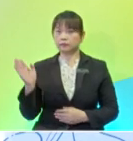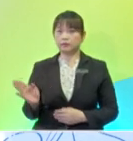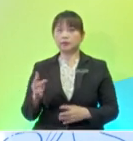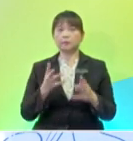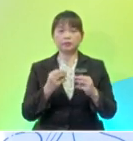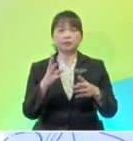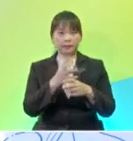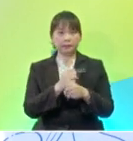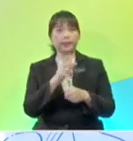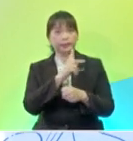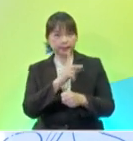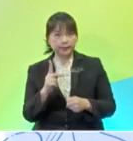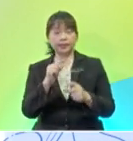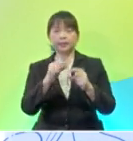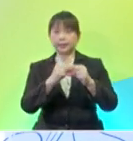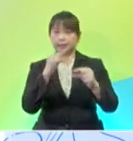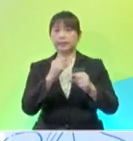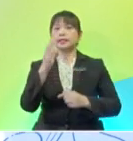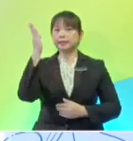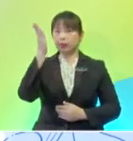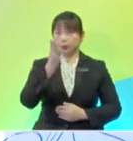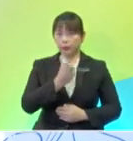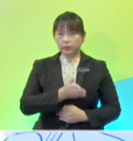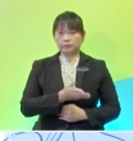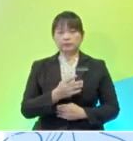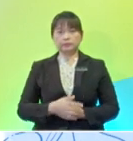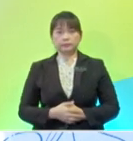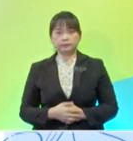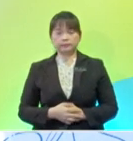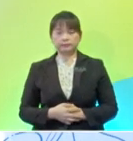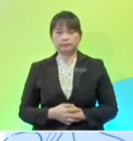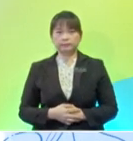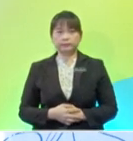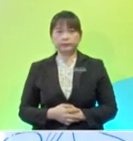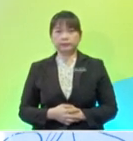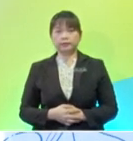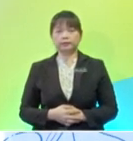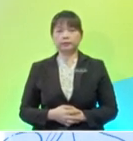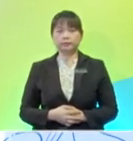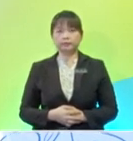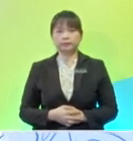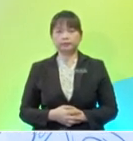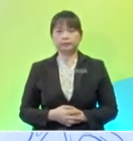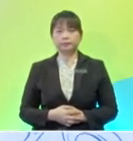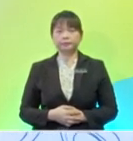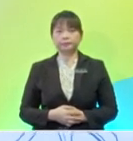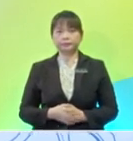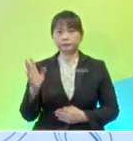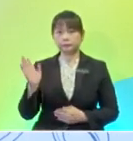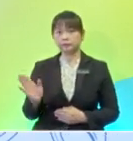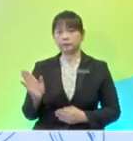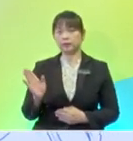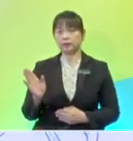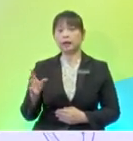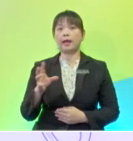kita akan pakai 2 set kue yang 30 derajat Nah itu